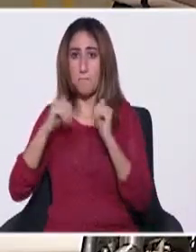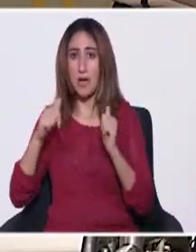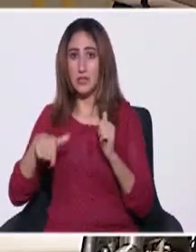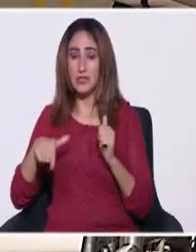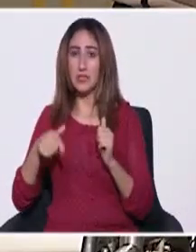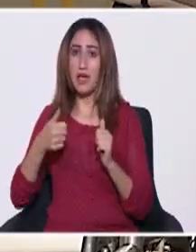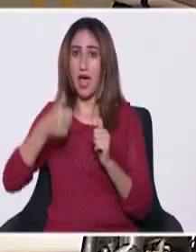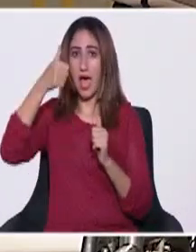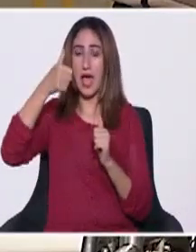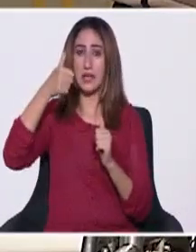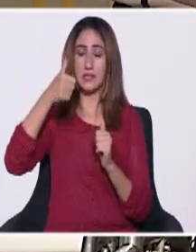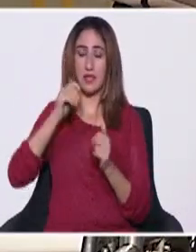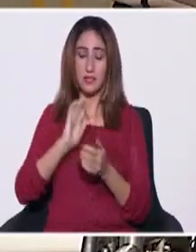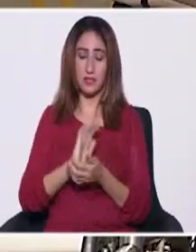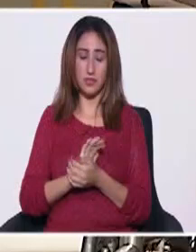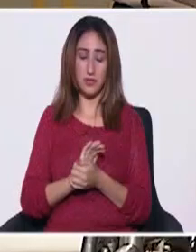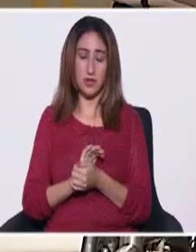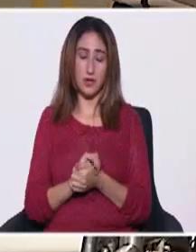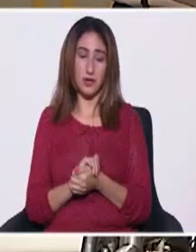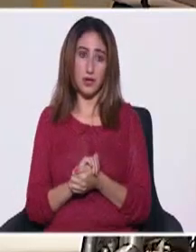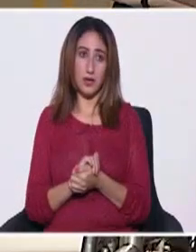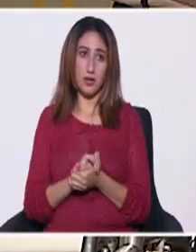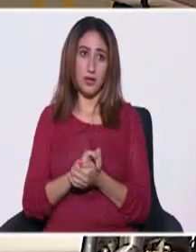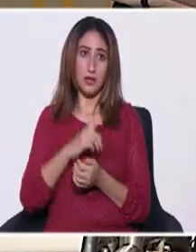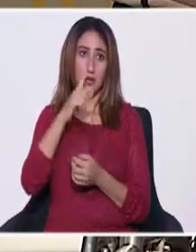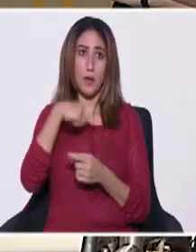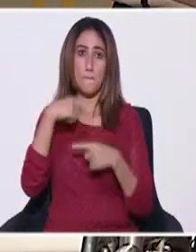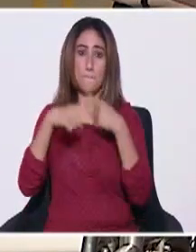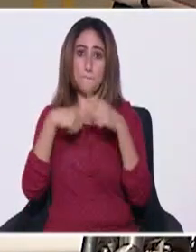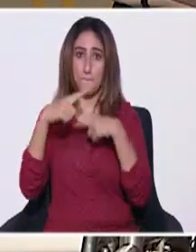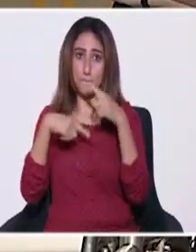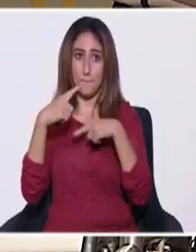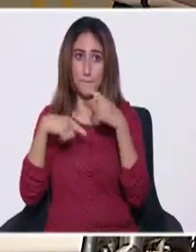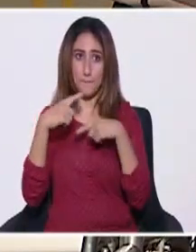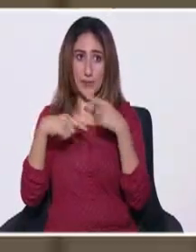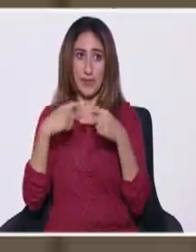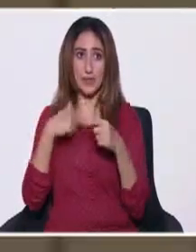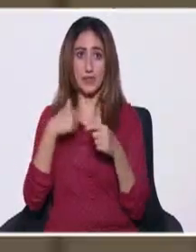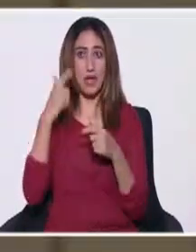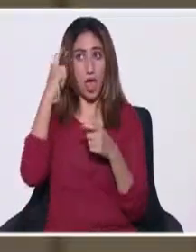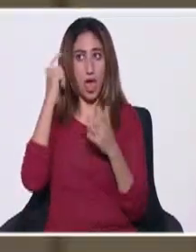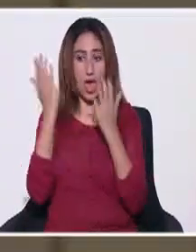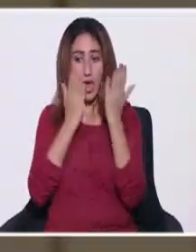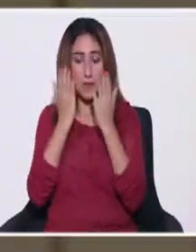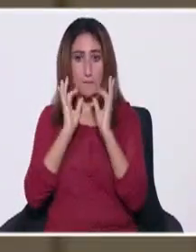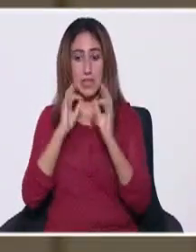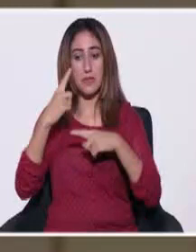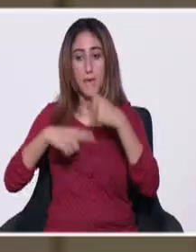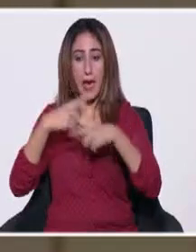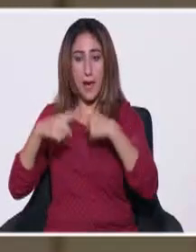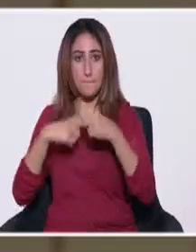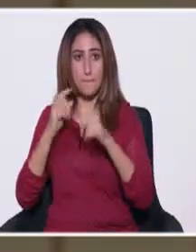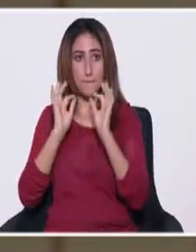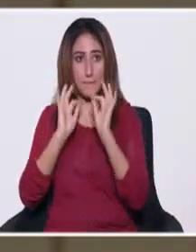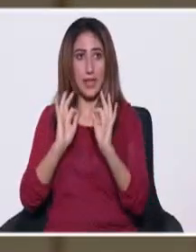تانية وظروف تانية، ومنها بقى بديت انه لا انا عندي كارير علمي كمان لازم اكمله، فالتحقت